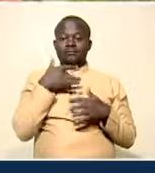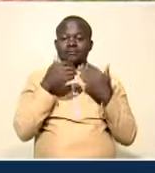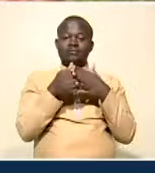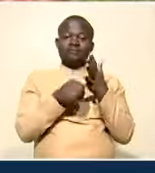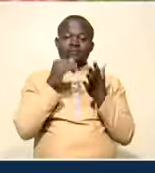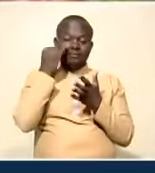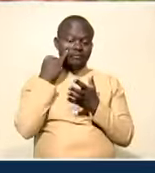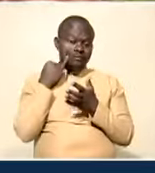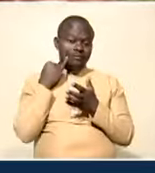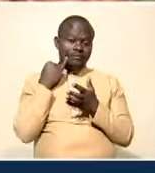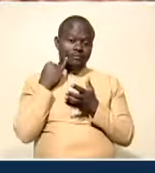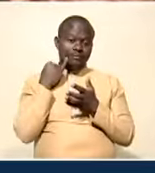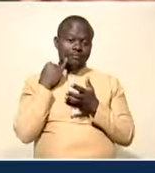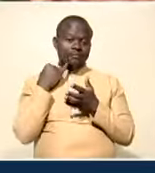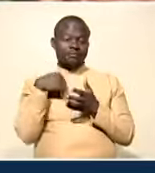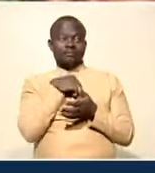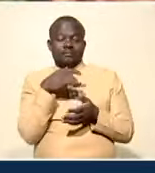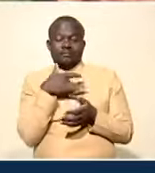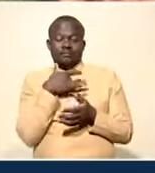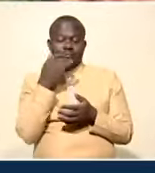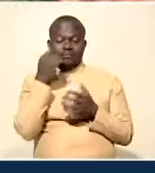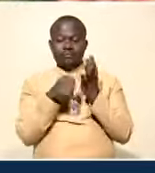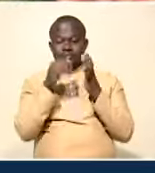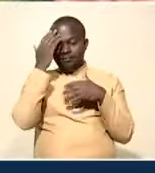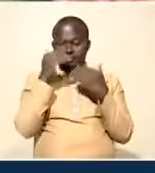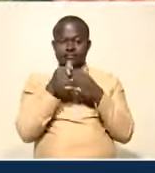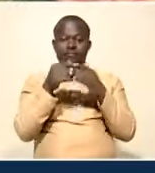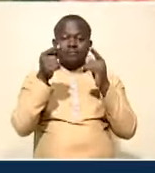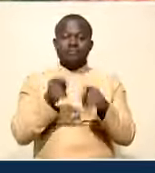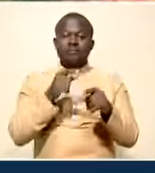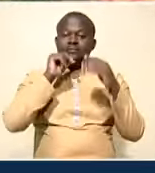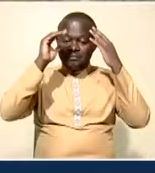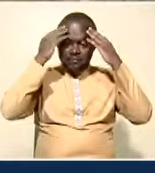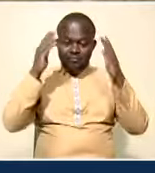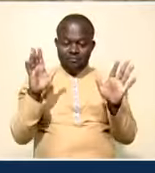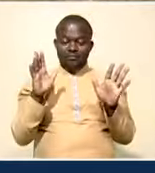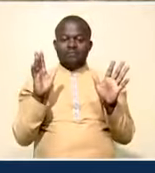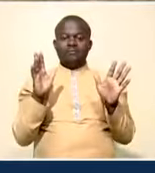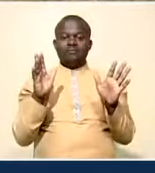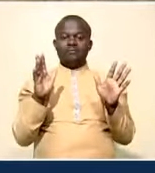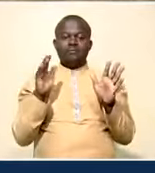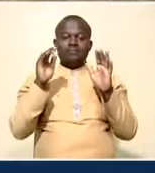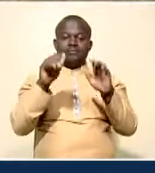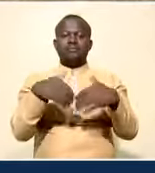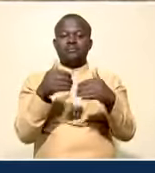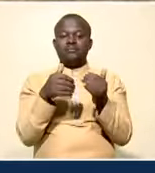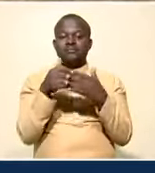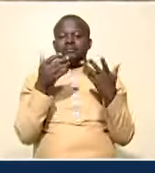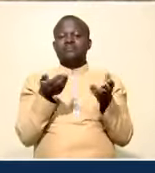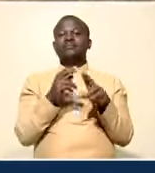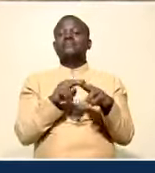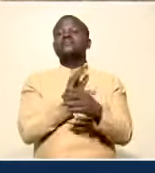mbega kumva ari ikibazo kubera ko byaje uko byaje nta ukuzi ndi guhinga nyine none se